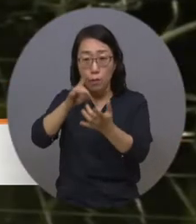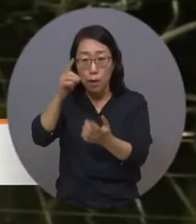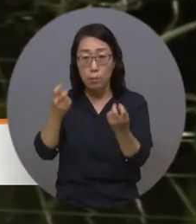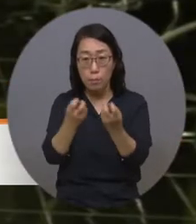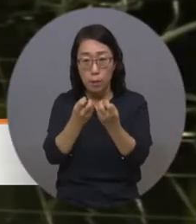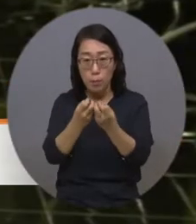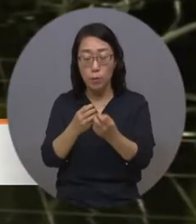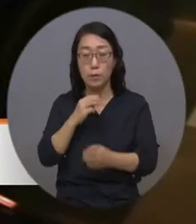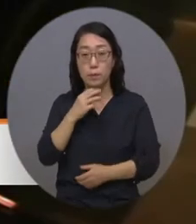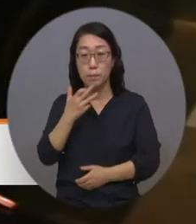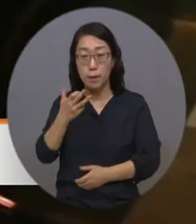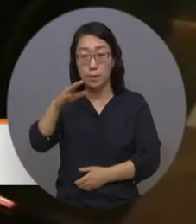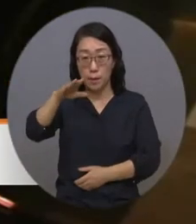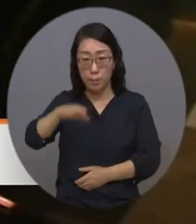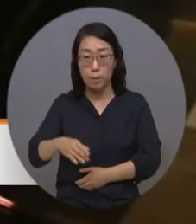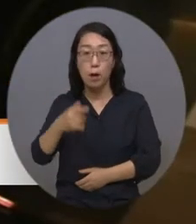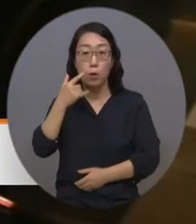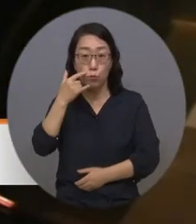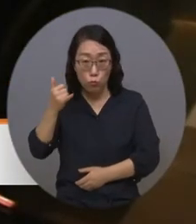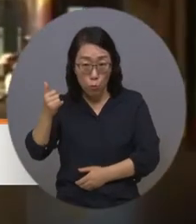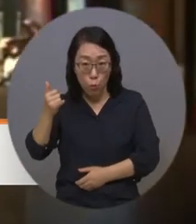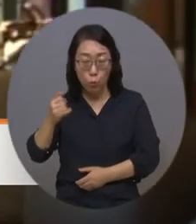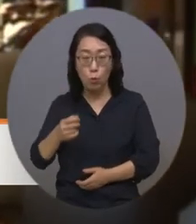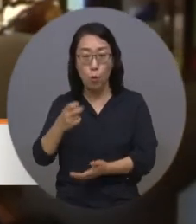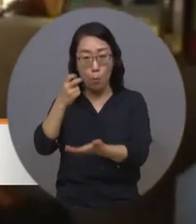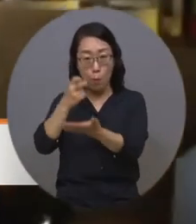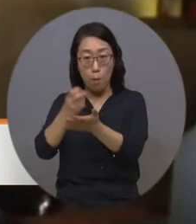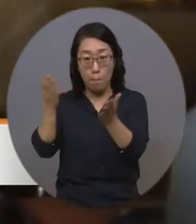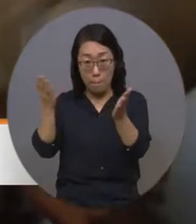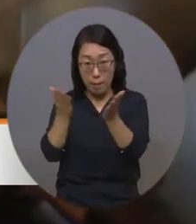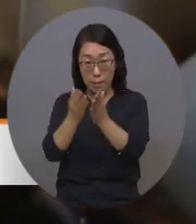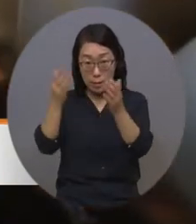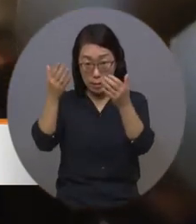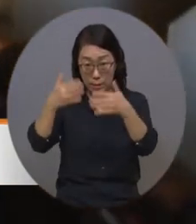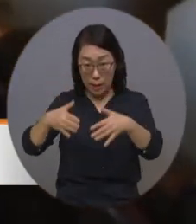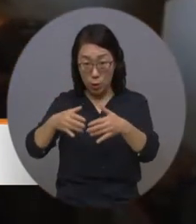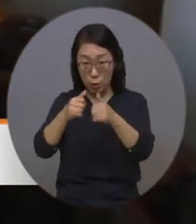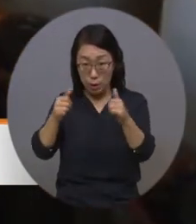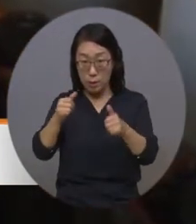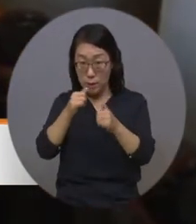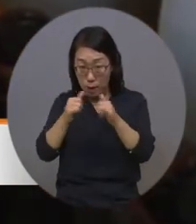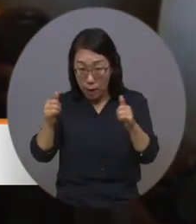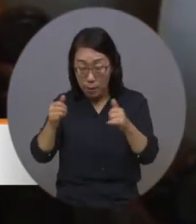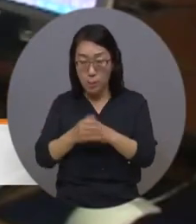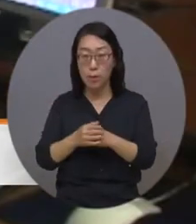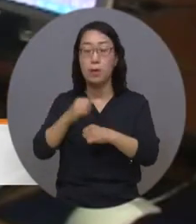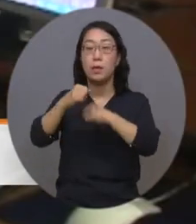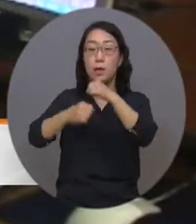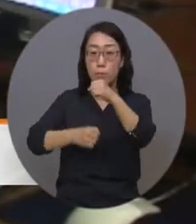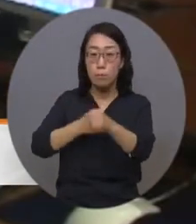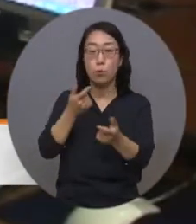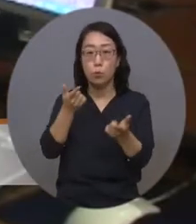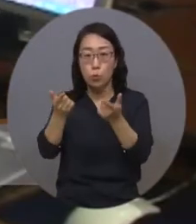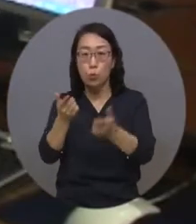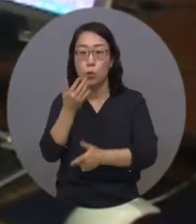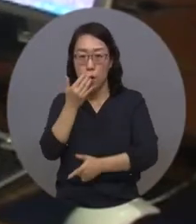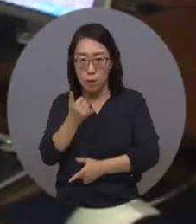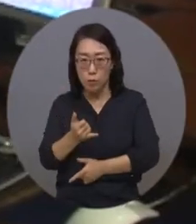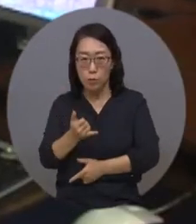미만 본인과 부모 등 법적 대리인이 요청하면 원하는 시간대로 이용 시간을 조절하는